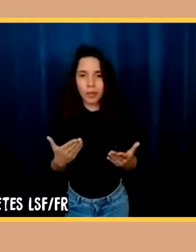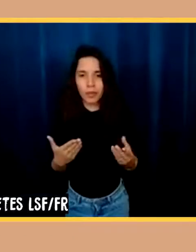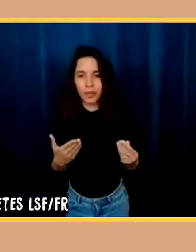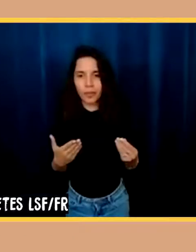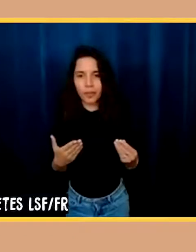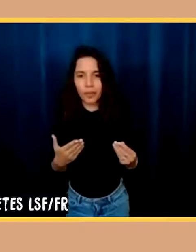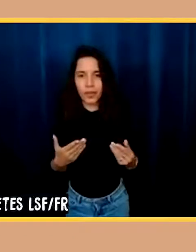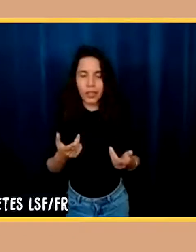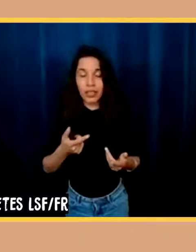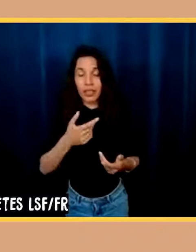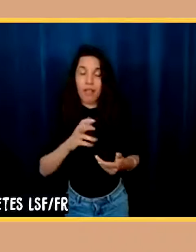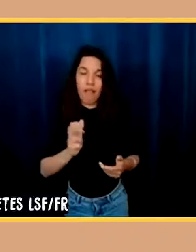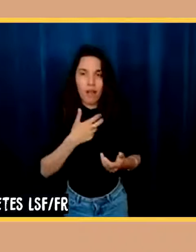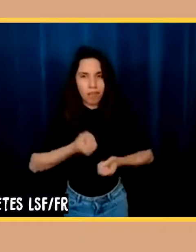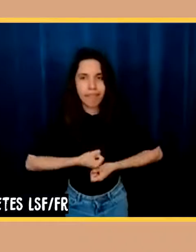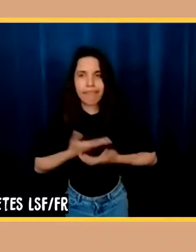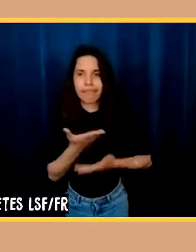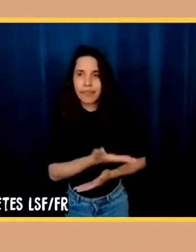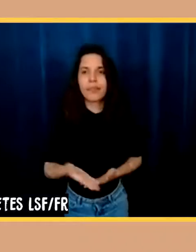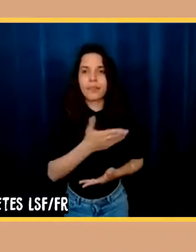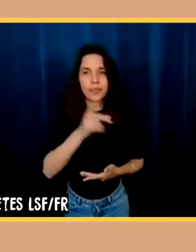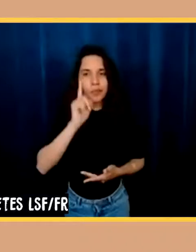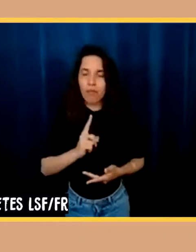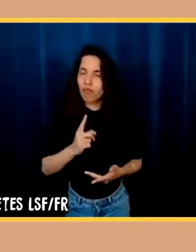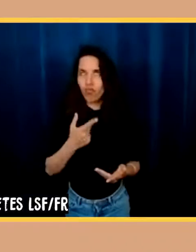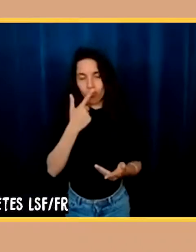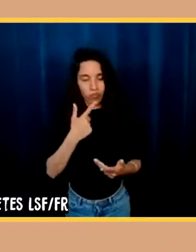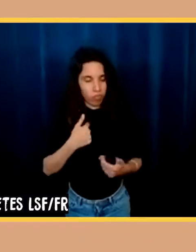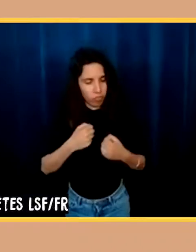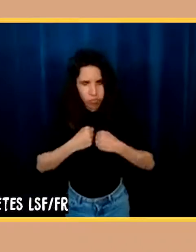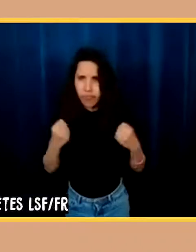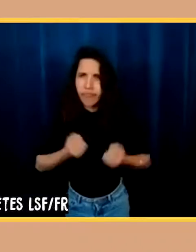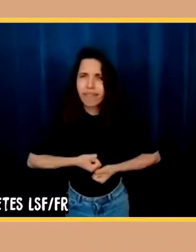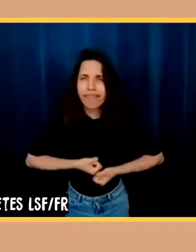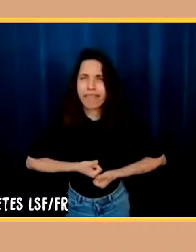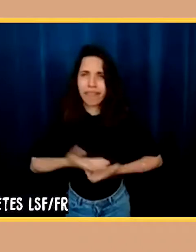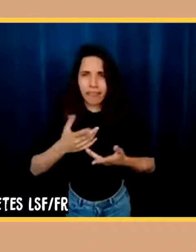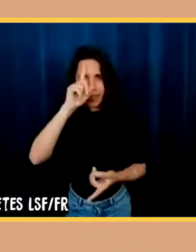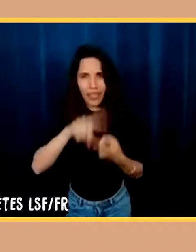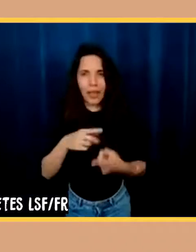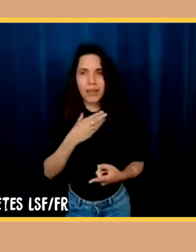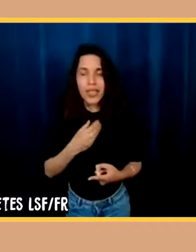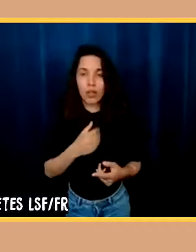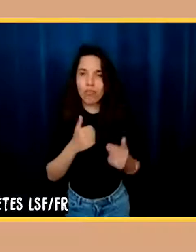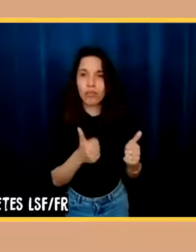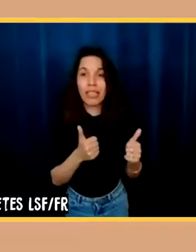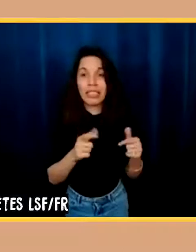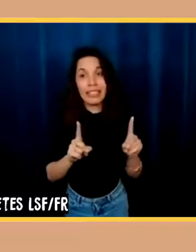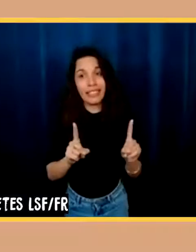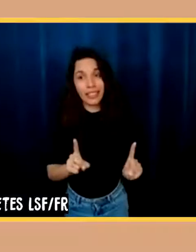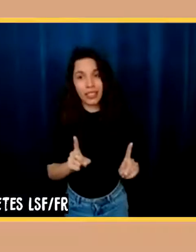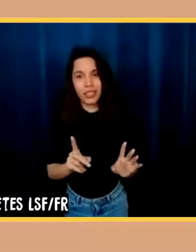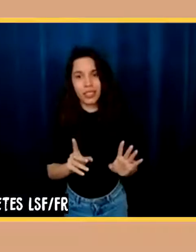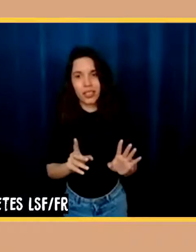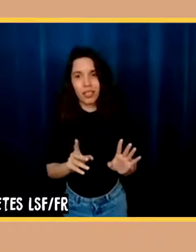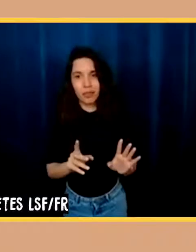la parole s'est libérée et les femmes se sont, on va dire, osent beaucoup plus facilement parler de leur sexualité et c'est très, très bien. Sauf que parfois, c'est justement